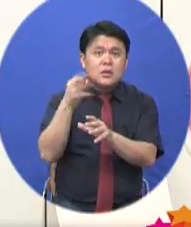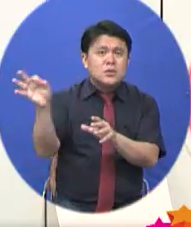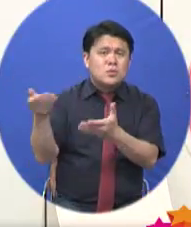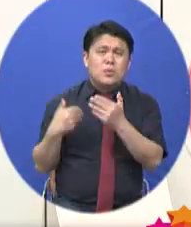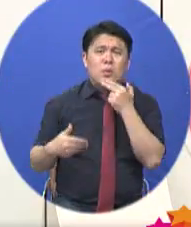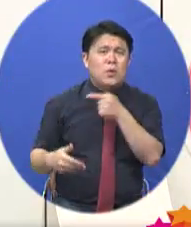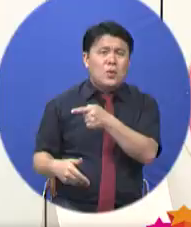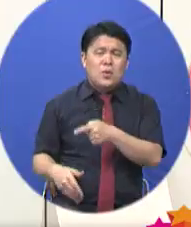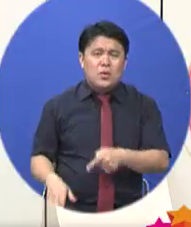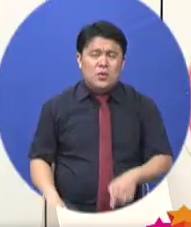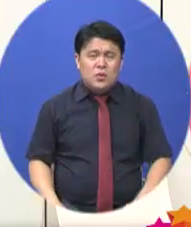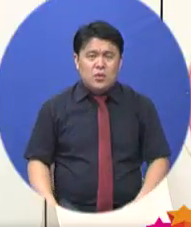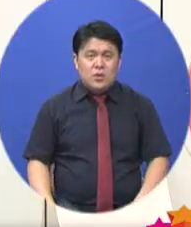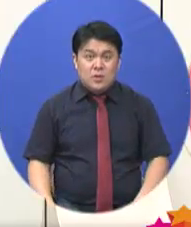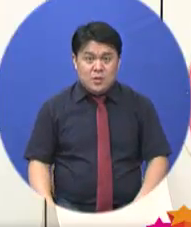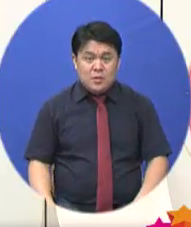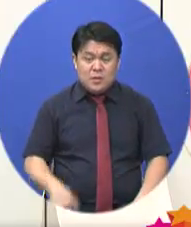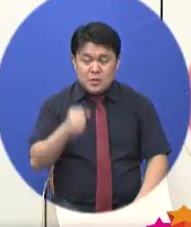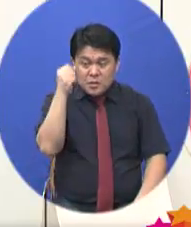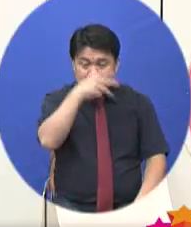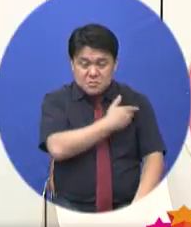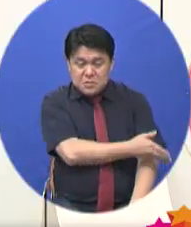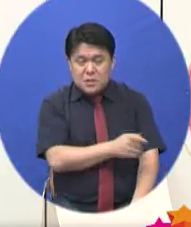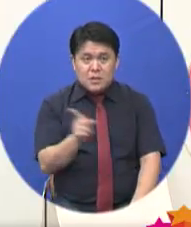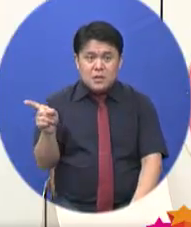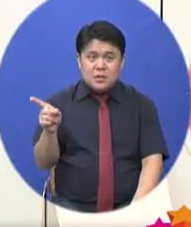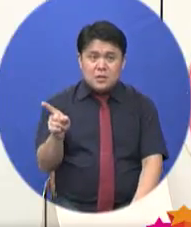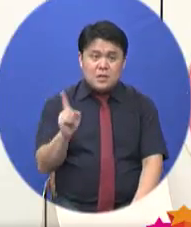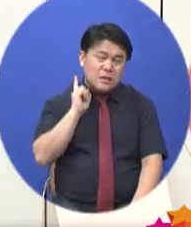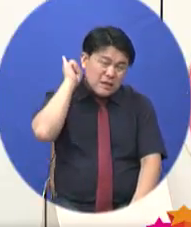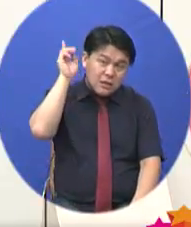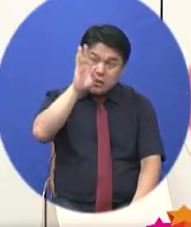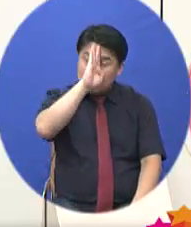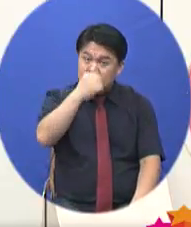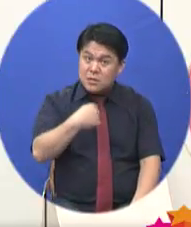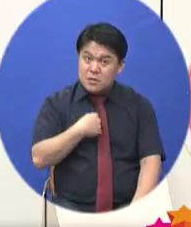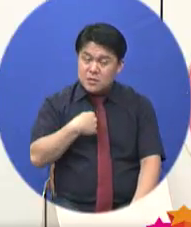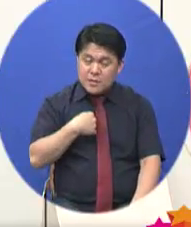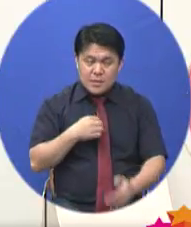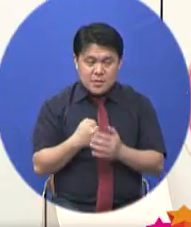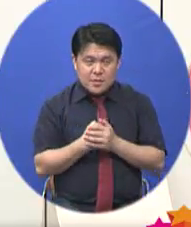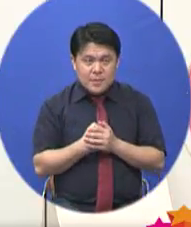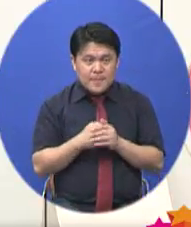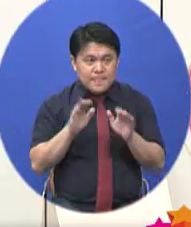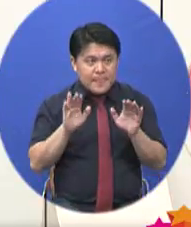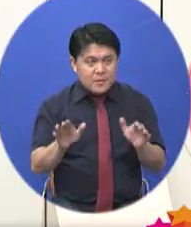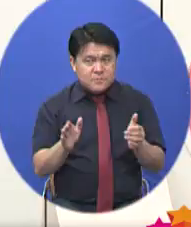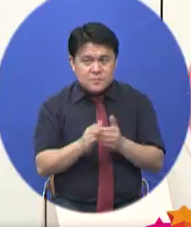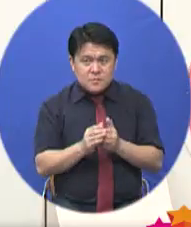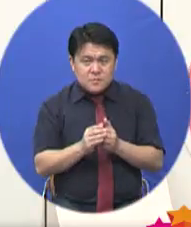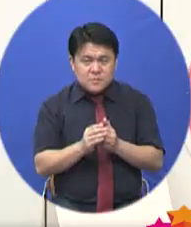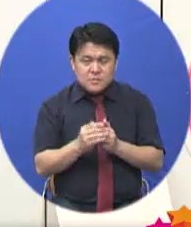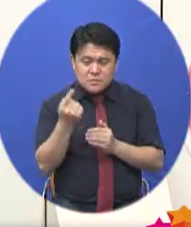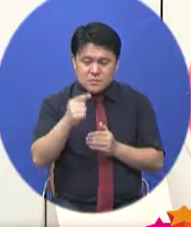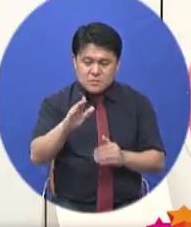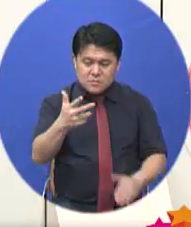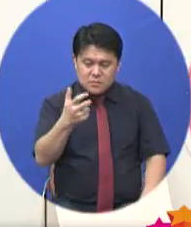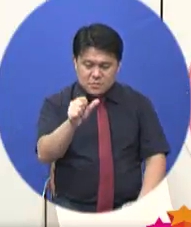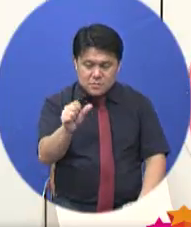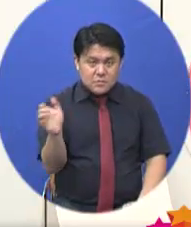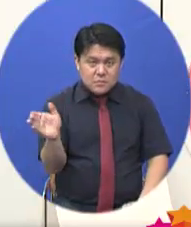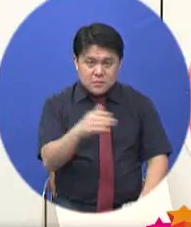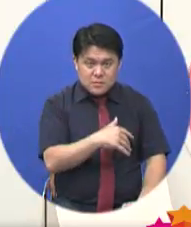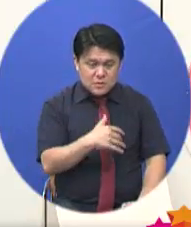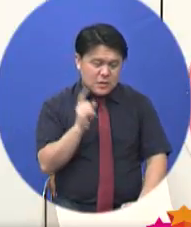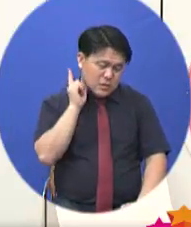안 해줘요. 아, 그래요? 그냥 제가 고혈압으로 지금 이때까지 75년도부터 지금까지